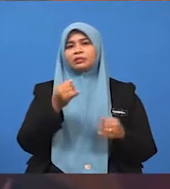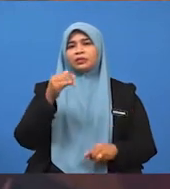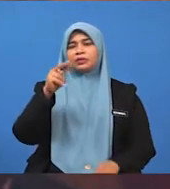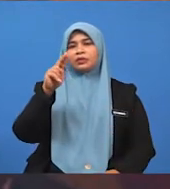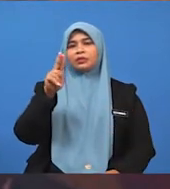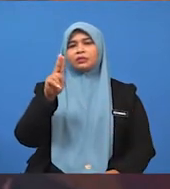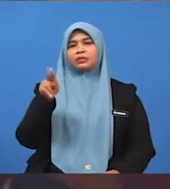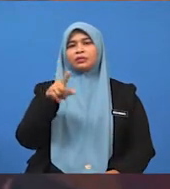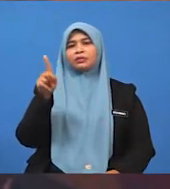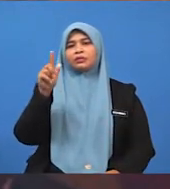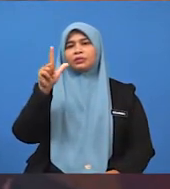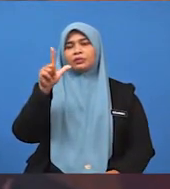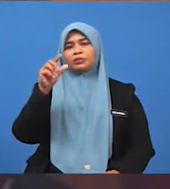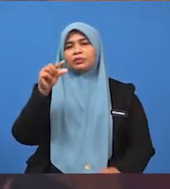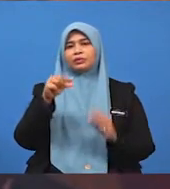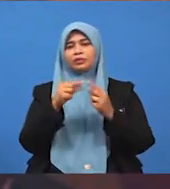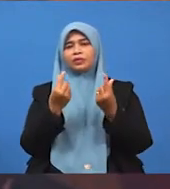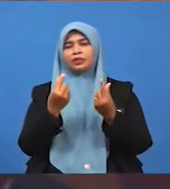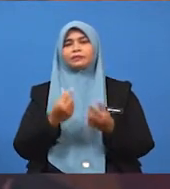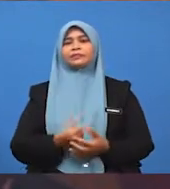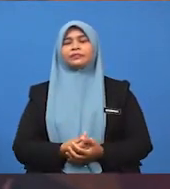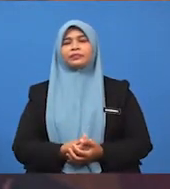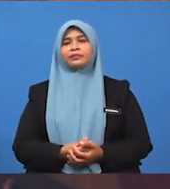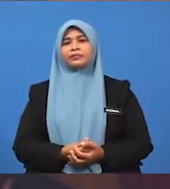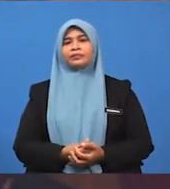Alhamdulillah, kita sudah sampai ke hujung rancangan.